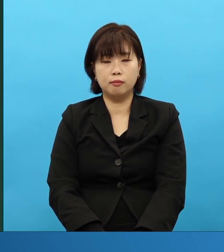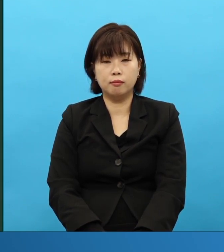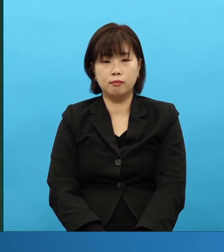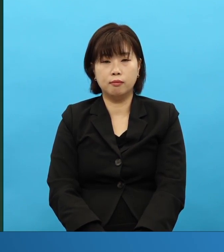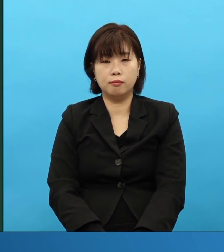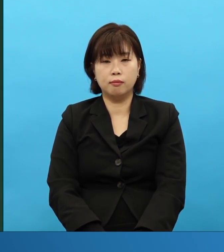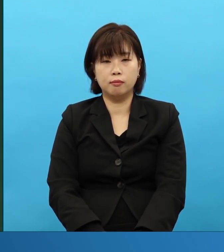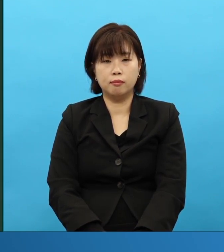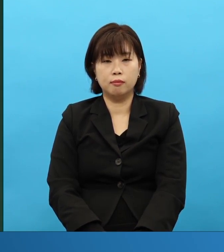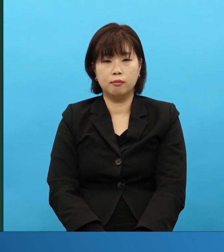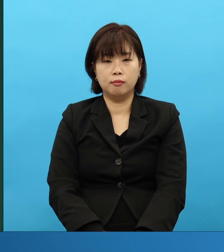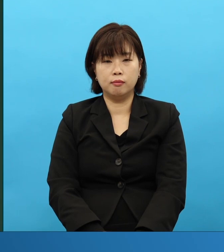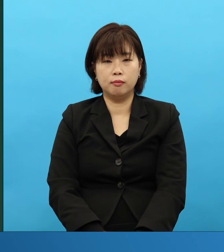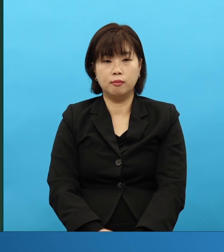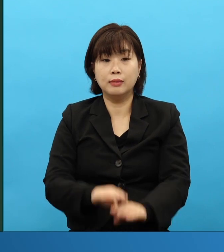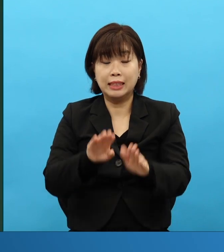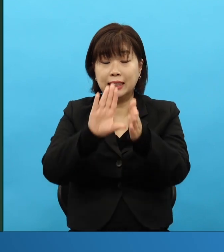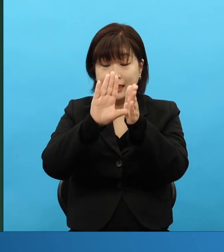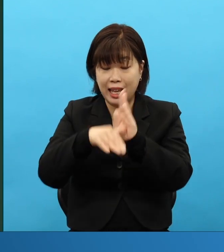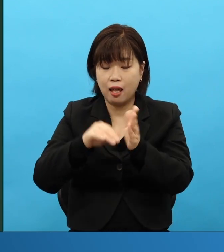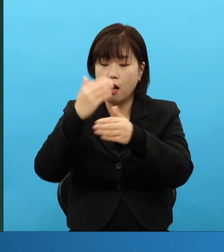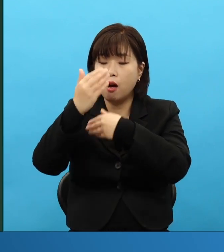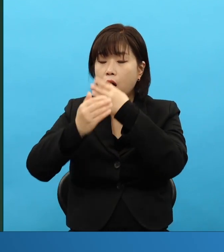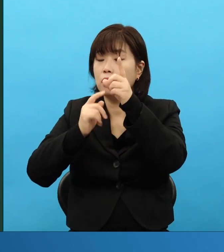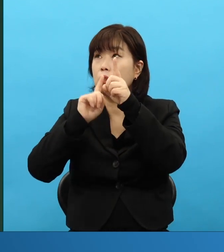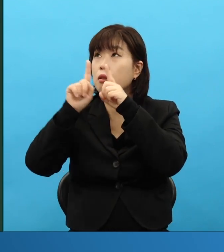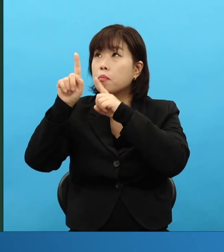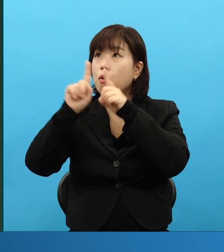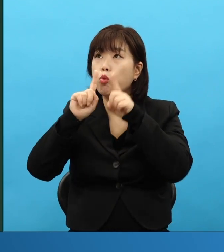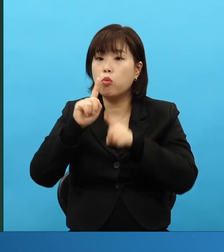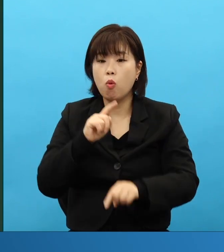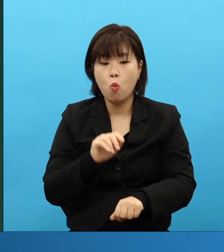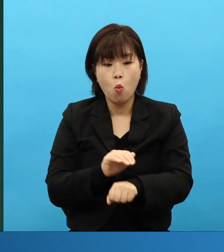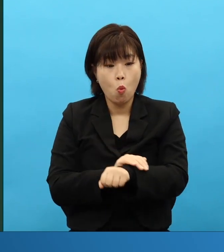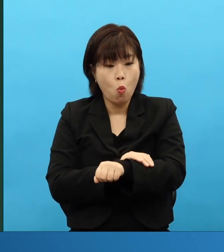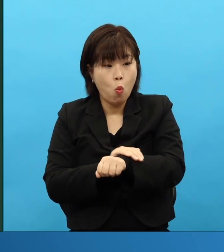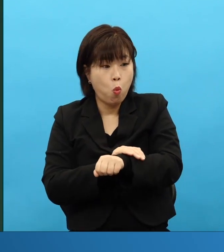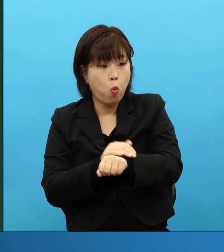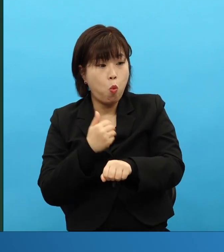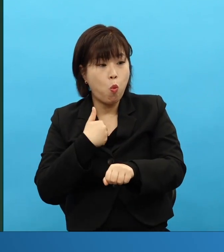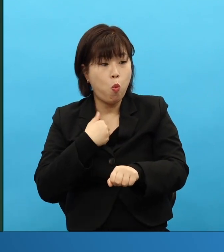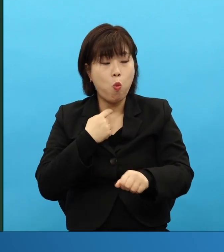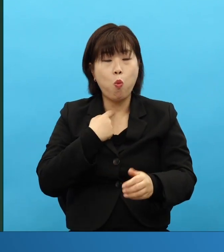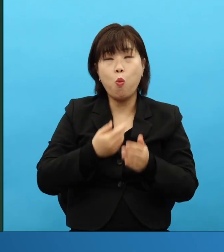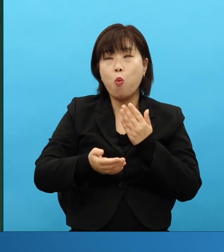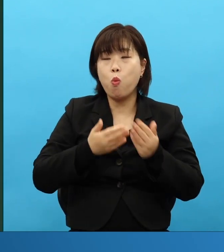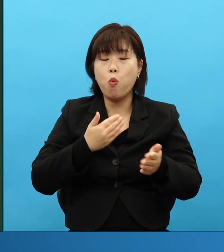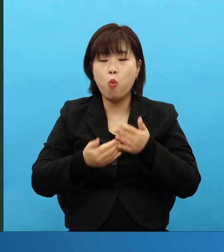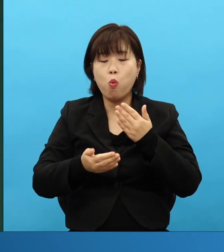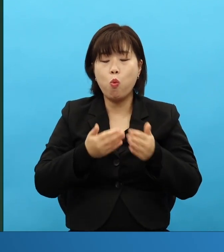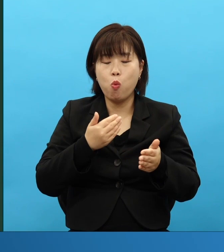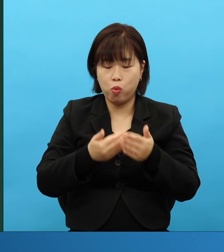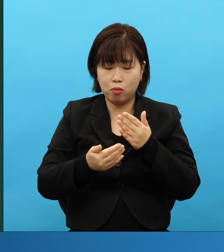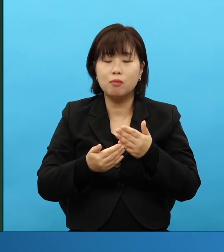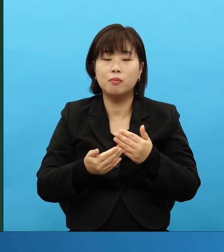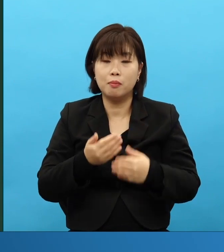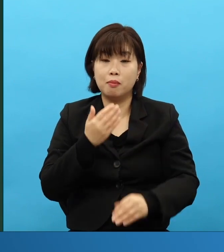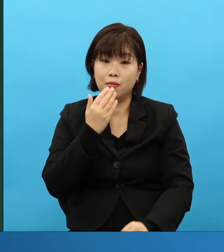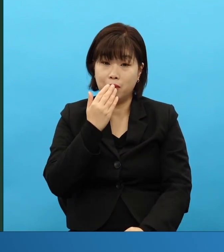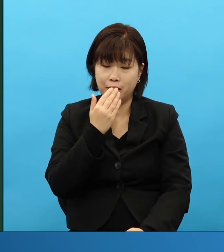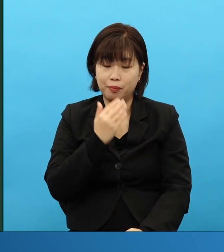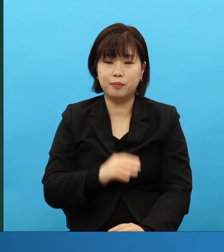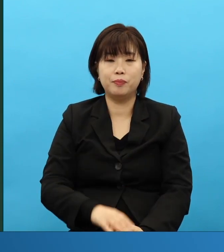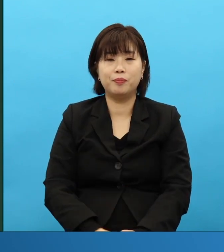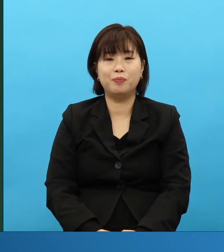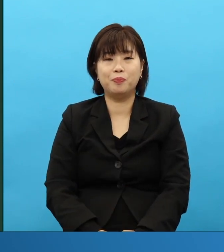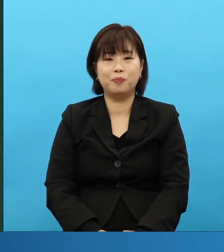이 하나님의 말씀이 성취되는 거예요. You see God's word being fulfilled. 거기에 대한 증거 몇 가지만 봅시다. And there are some few evidences regarding that. 그냥 보면